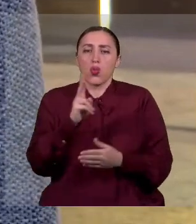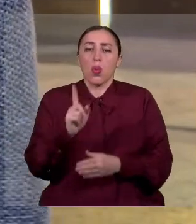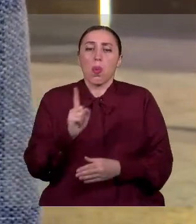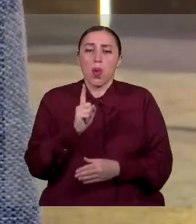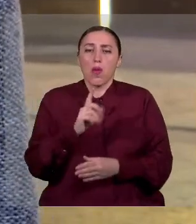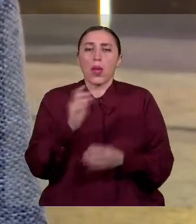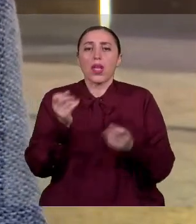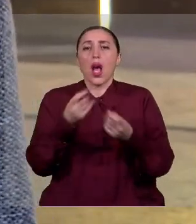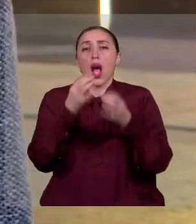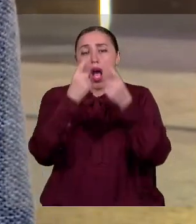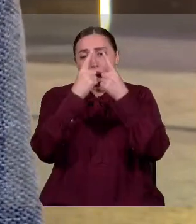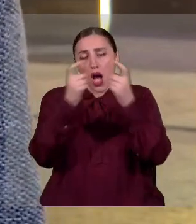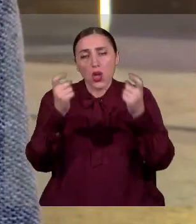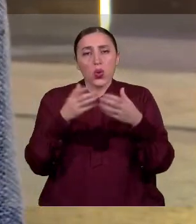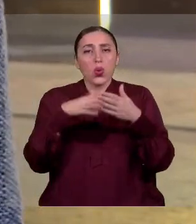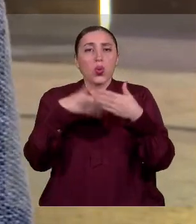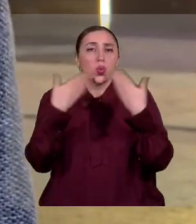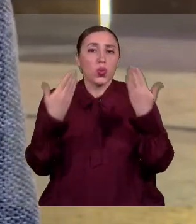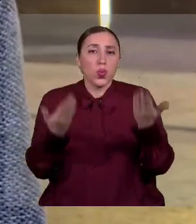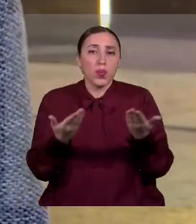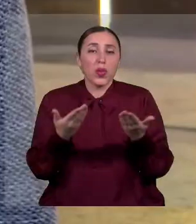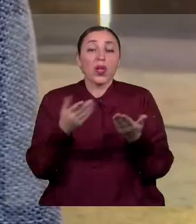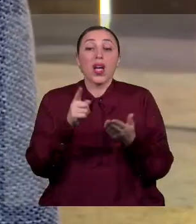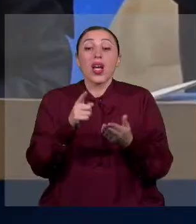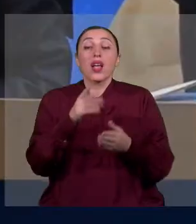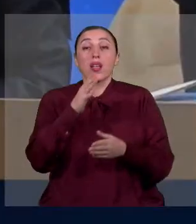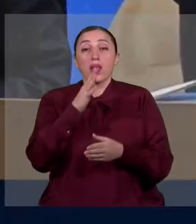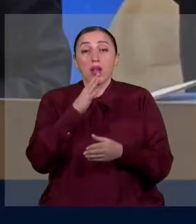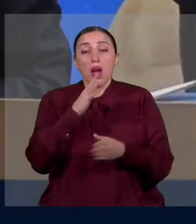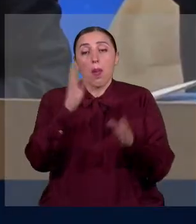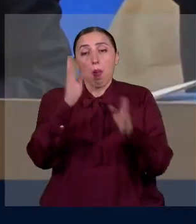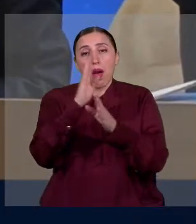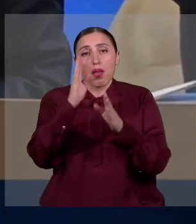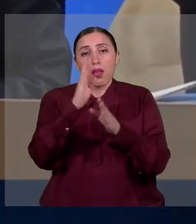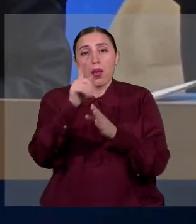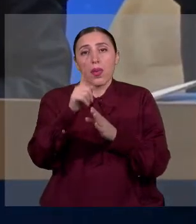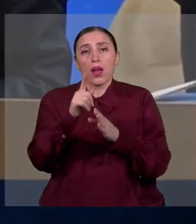հետո, իսկ այդ ընթացքում պատահաբար ուղիղ եթերում